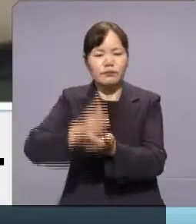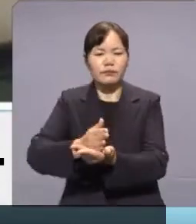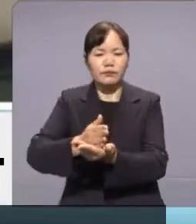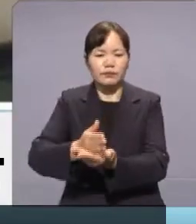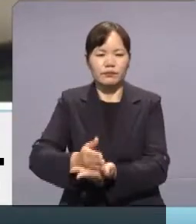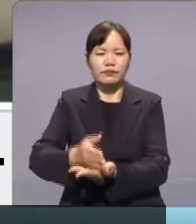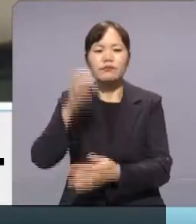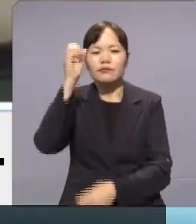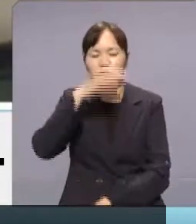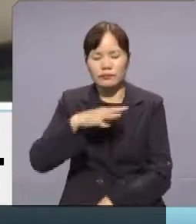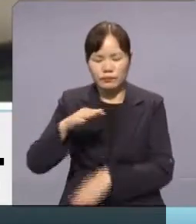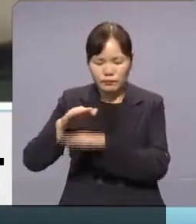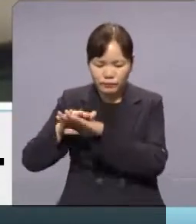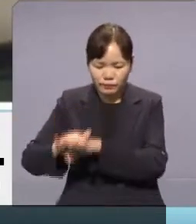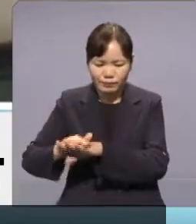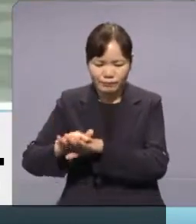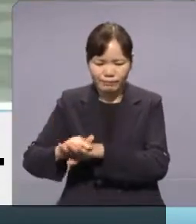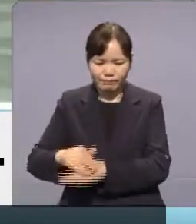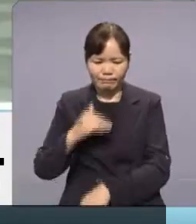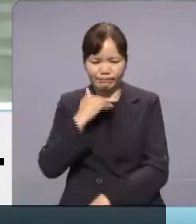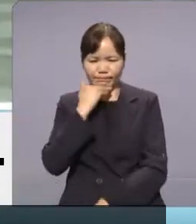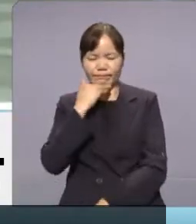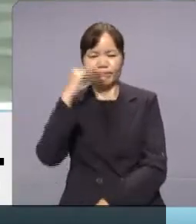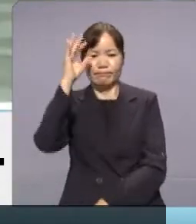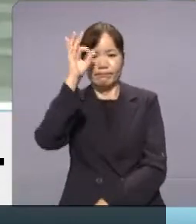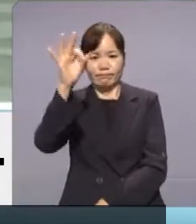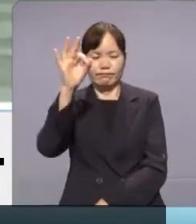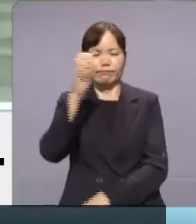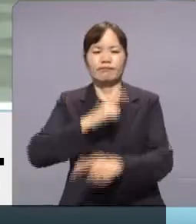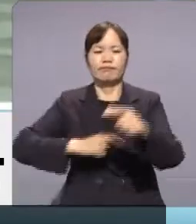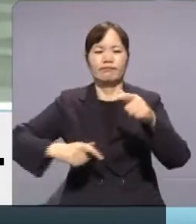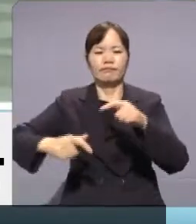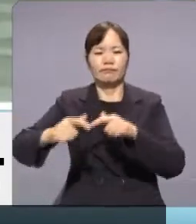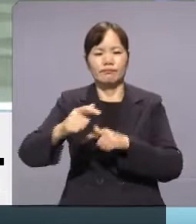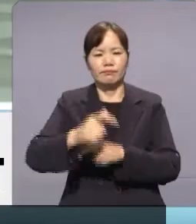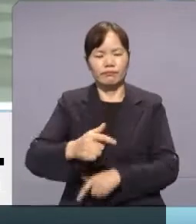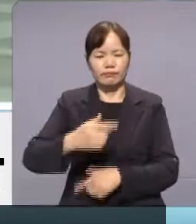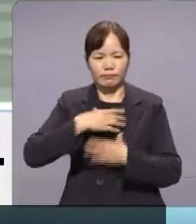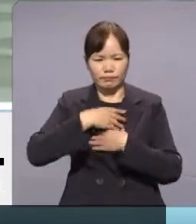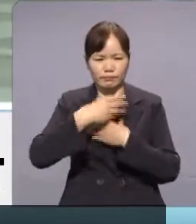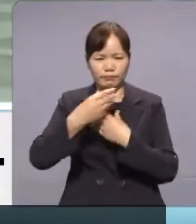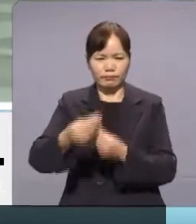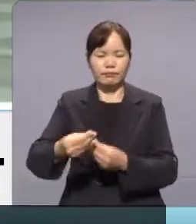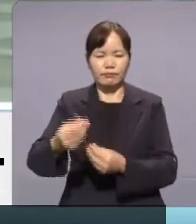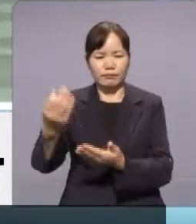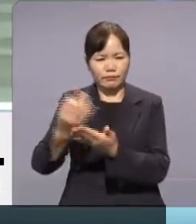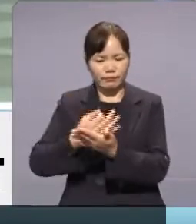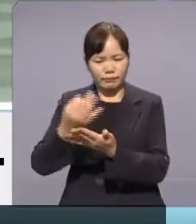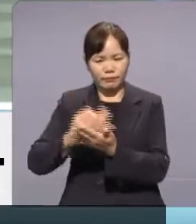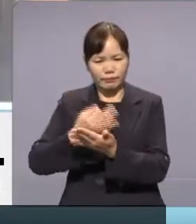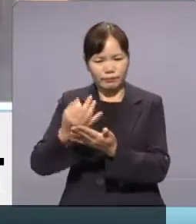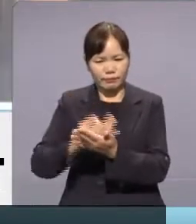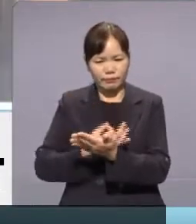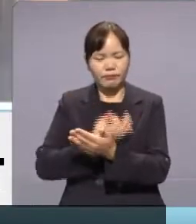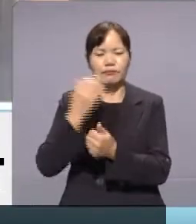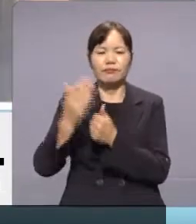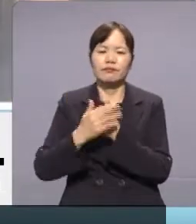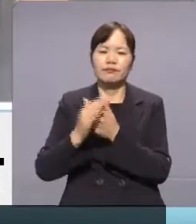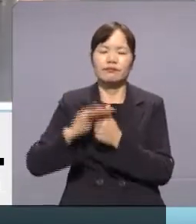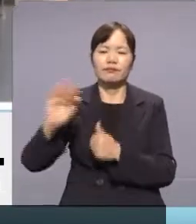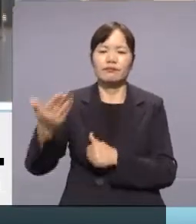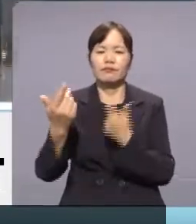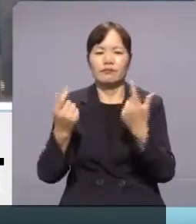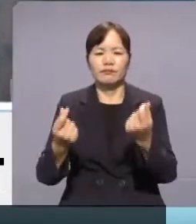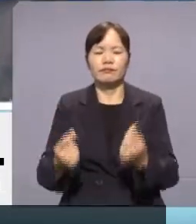갖고 계시면서 관망 자세로 가시는 것이 훨씬 더 뭐 편안한 그리고 수익성에 조금 더 도움이 되는 방향이 되지